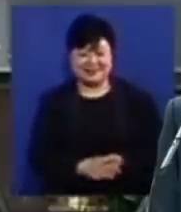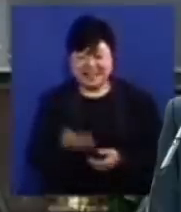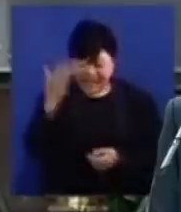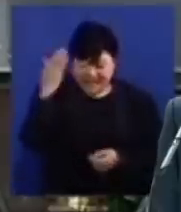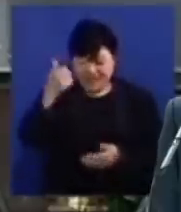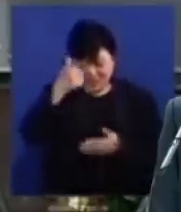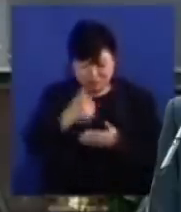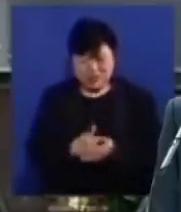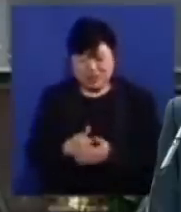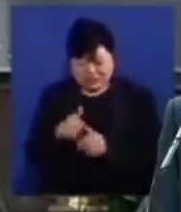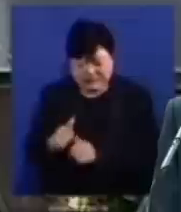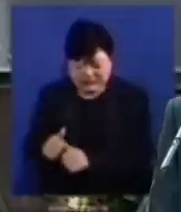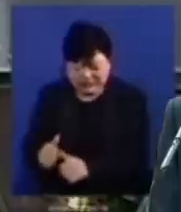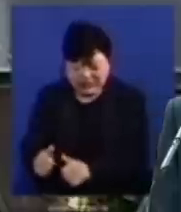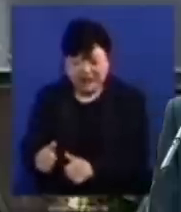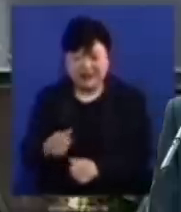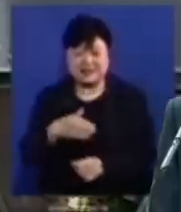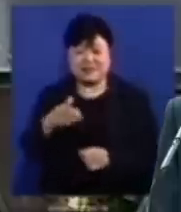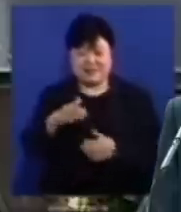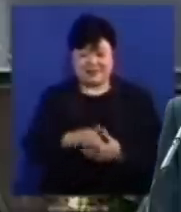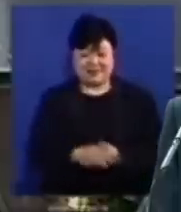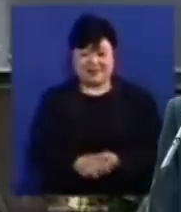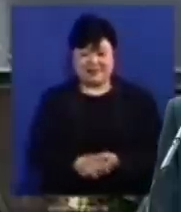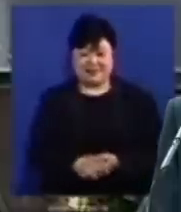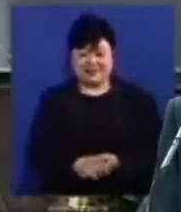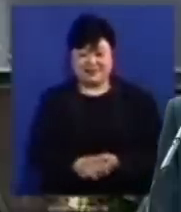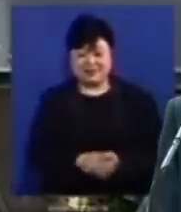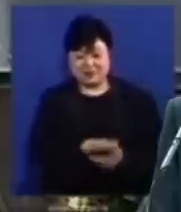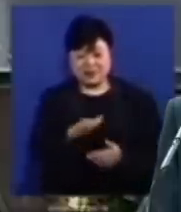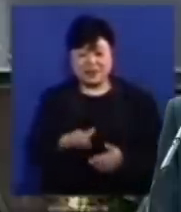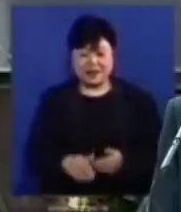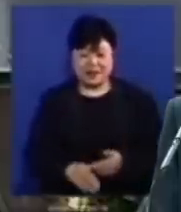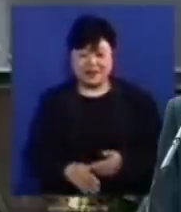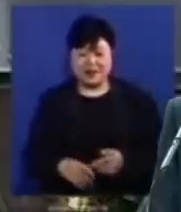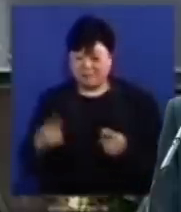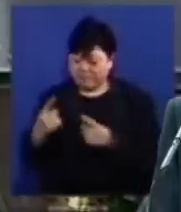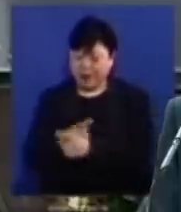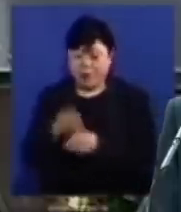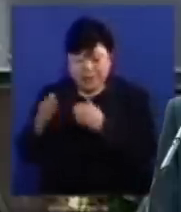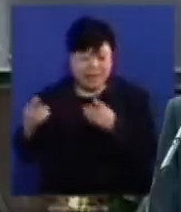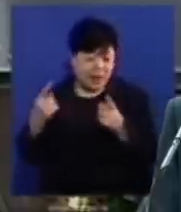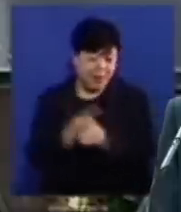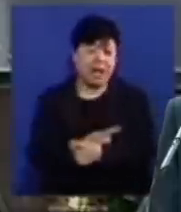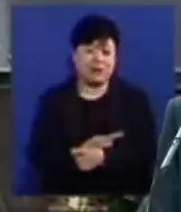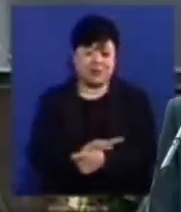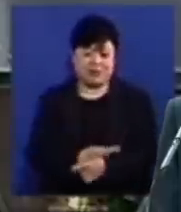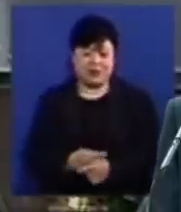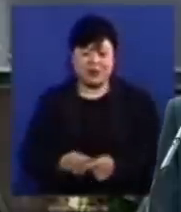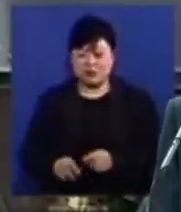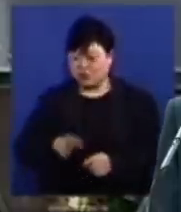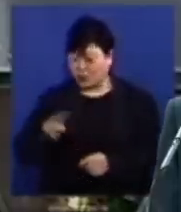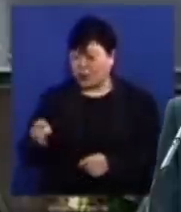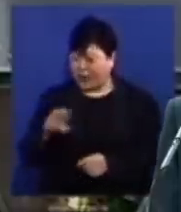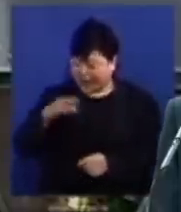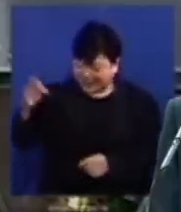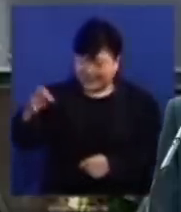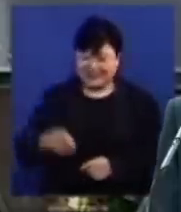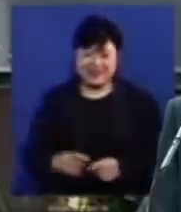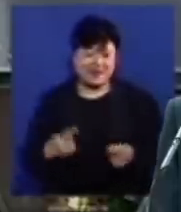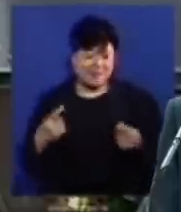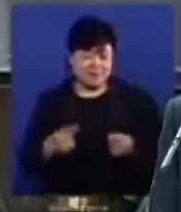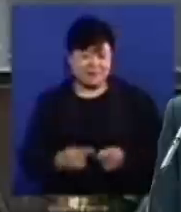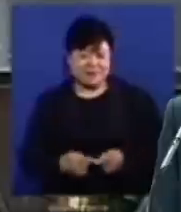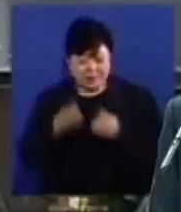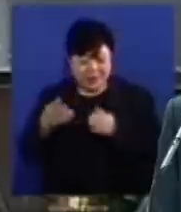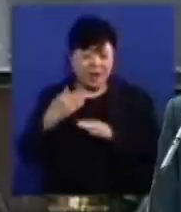전에는 죄를 따라서 가던 우리가 방향을 바꾸어서 뒤로 돌아갔. 이제는